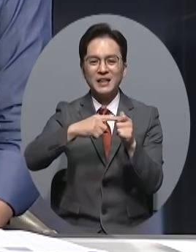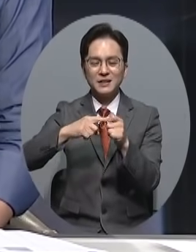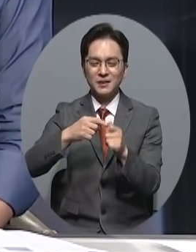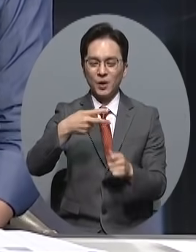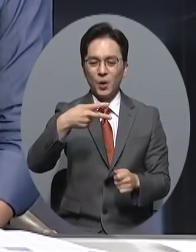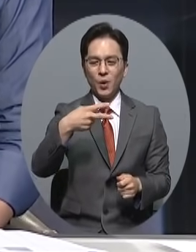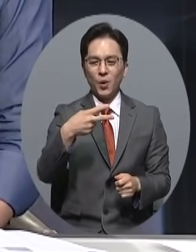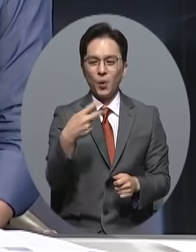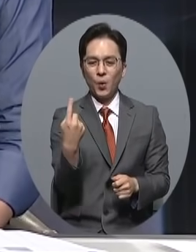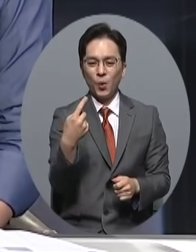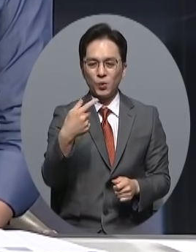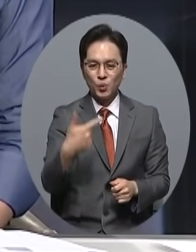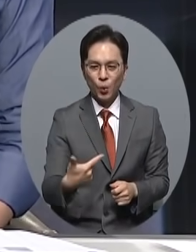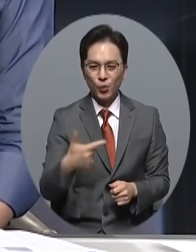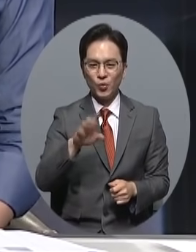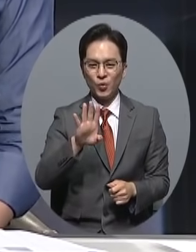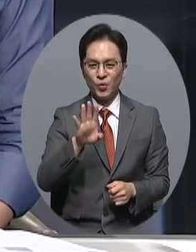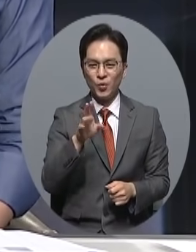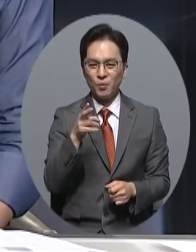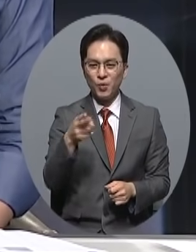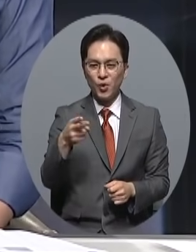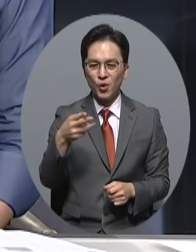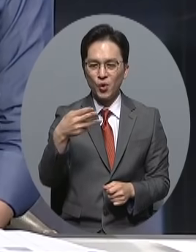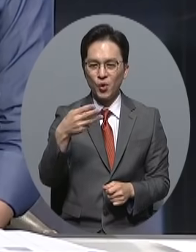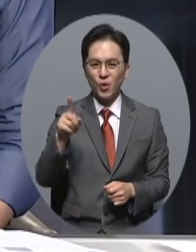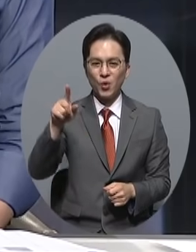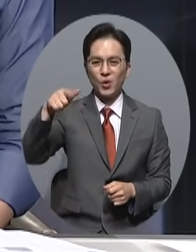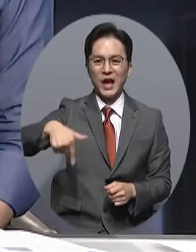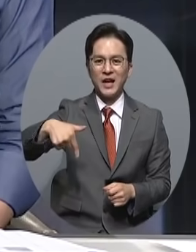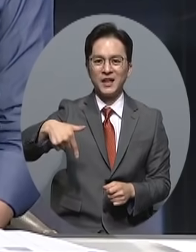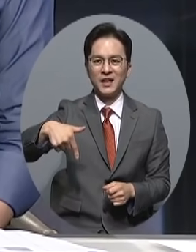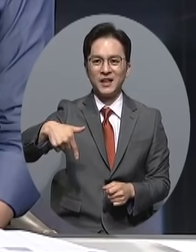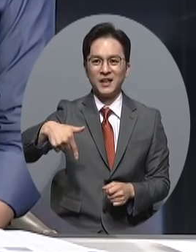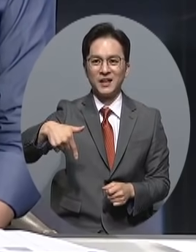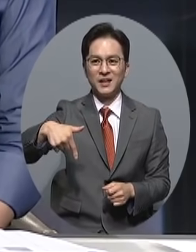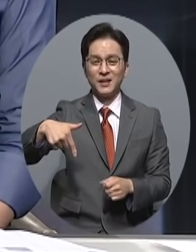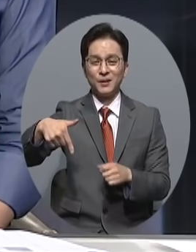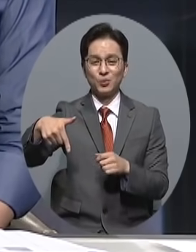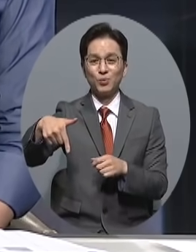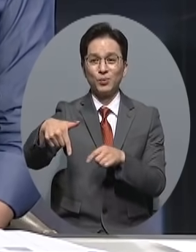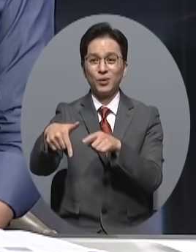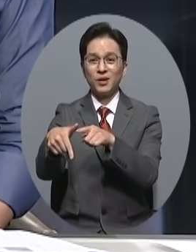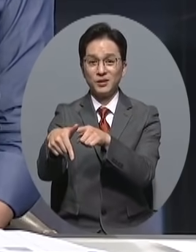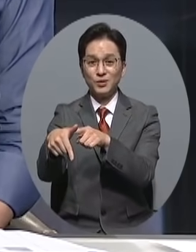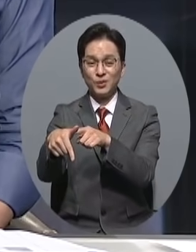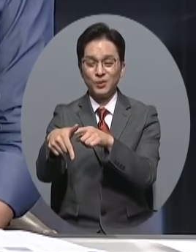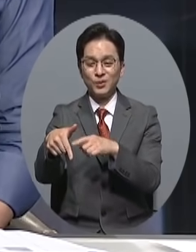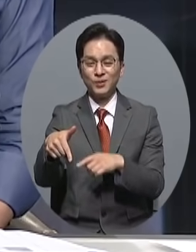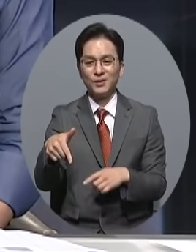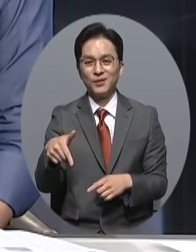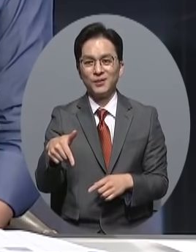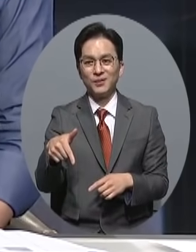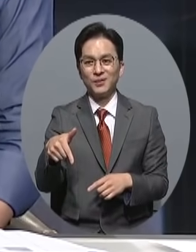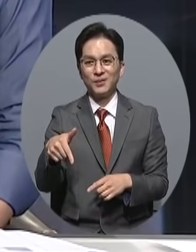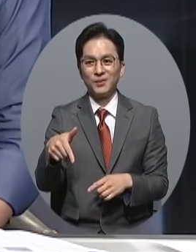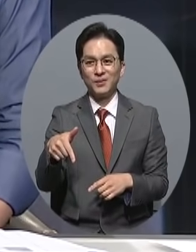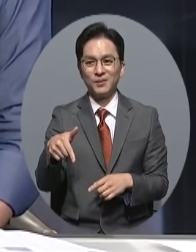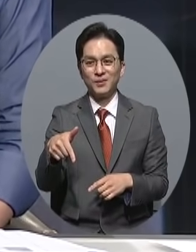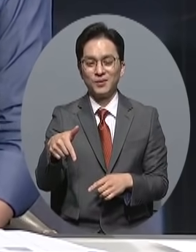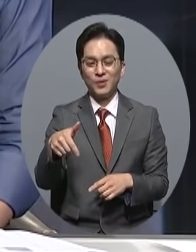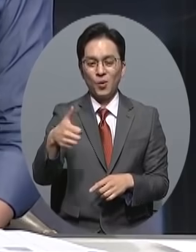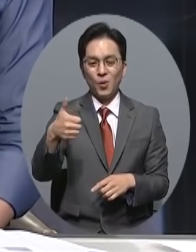우리 회사가 잘 유지될 수 있게끔 조금이라도 도움이 될 만한 사람들한테 이거를 다 이렇게 분배를 한 거 아니냐.